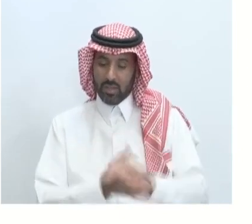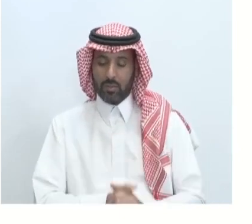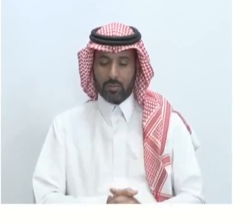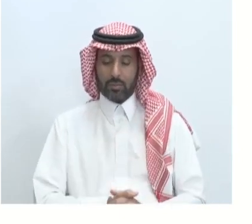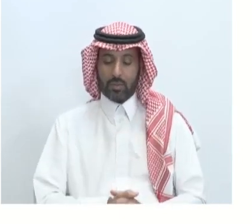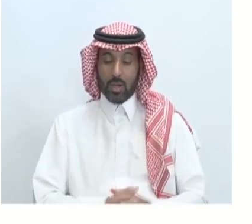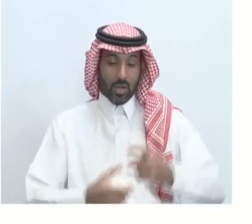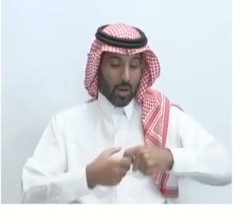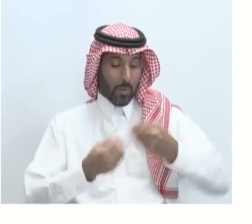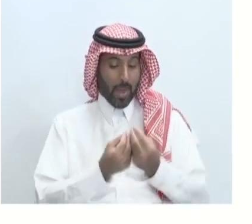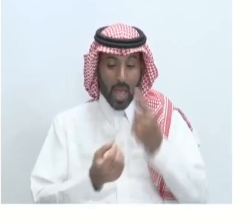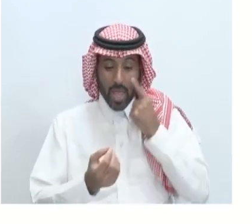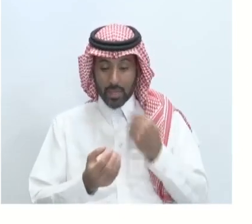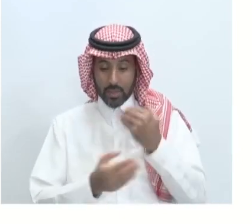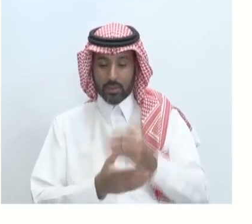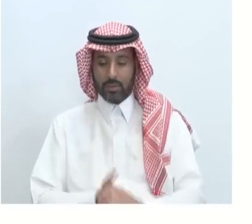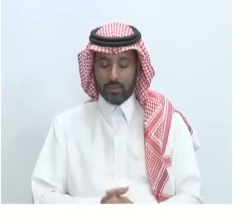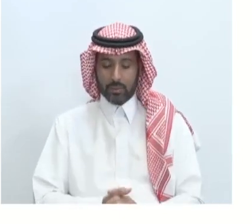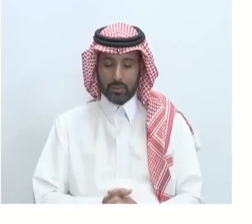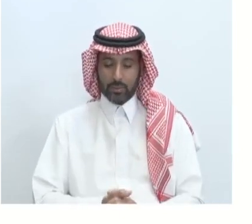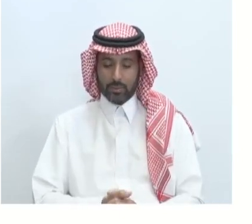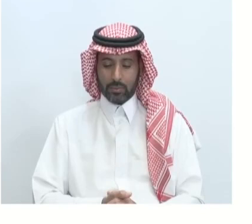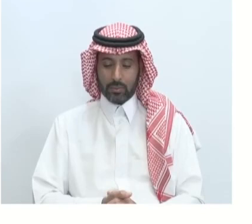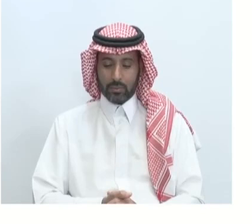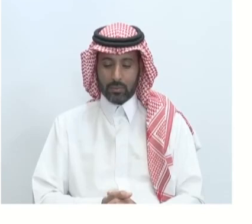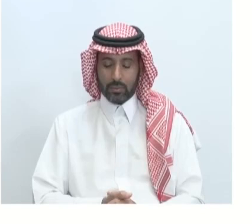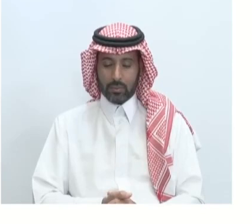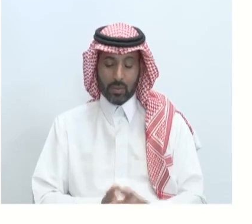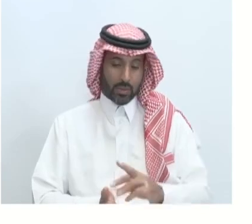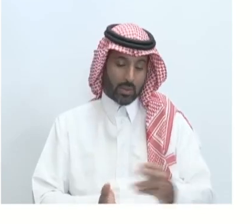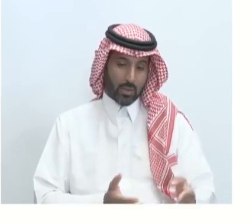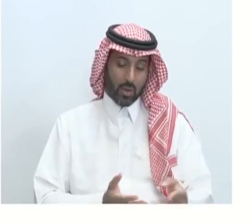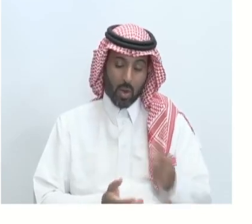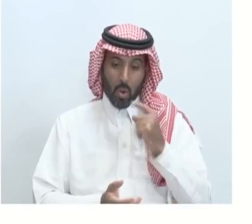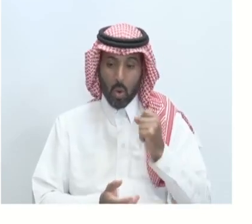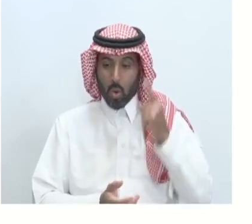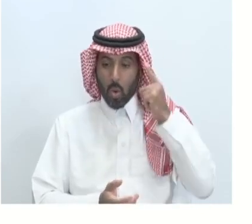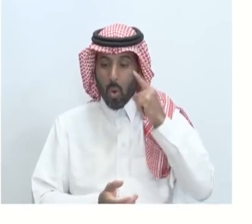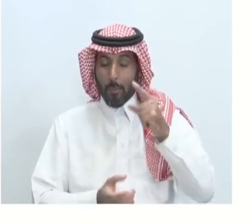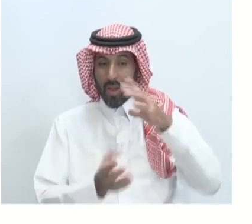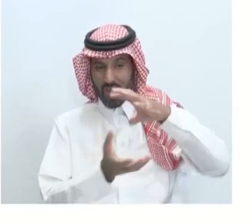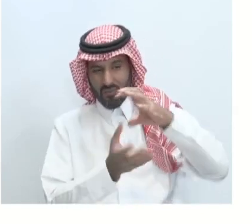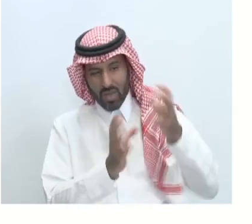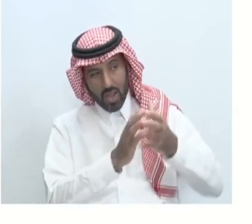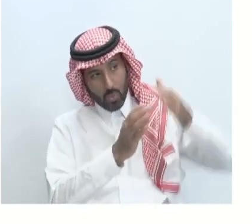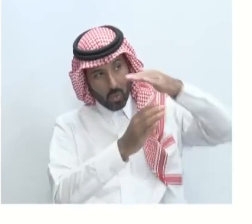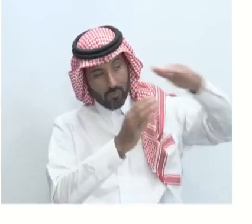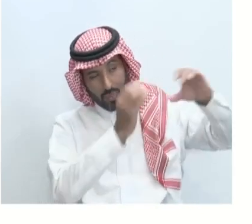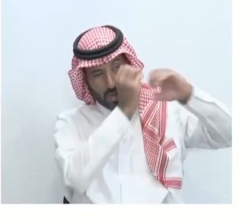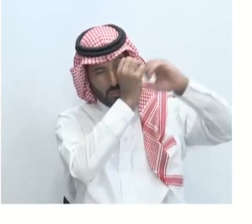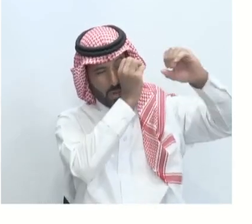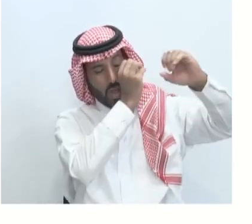عمليه الربط من الحياه ذكرنا عزيزي الطالب عزيزتي الطالبه بانها تعتمد علوم الفلك والفضاء على المراقبه